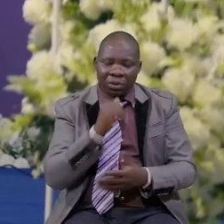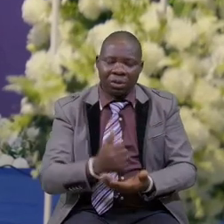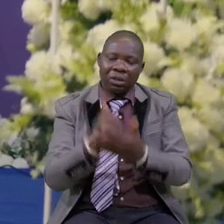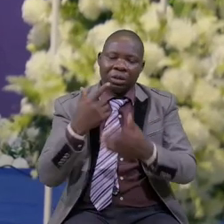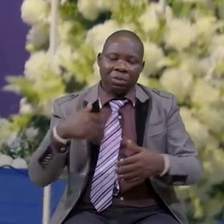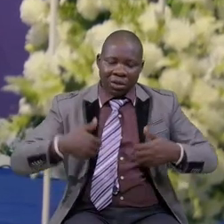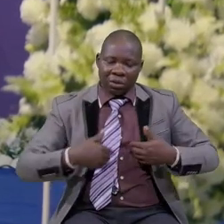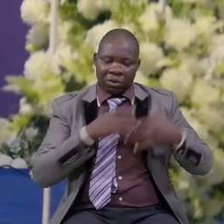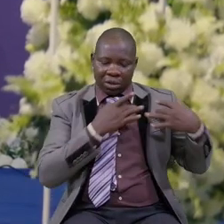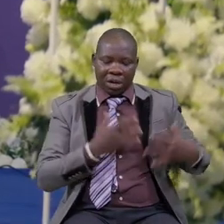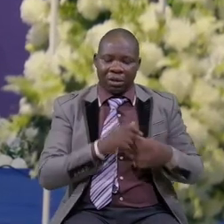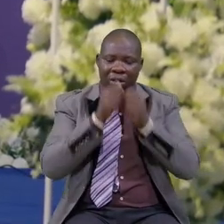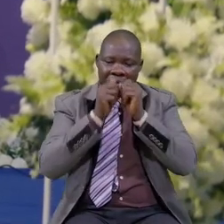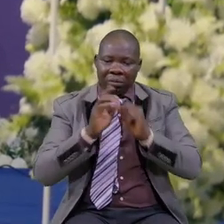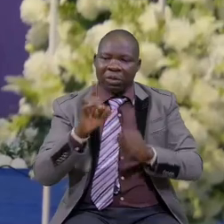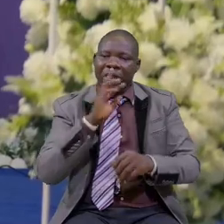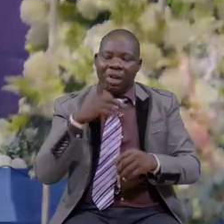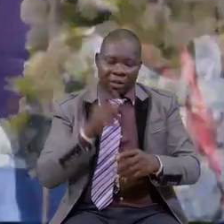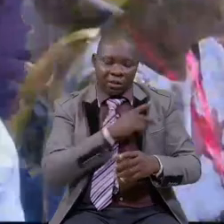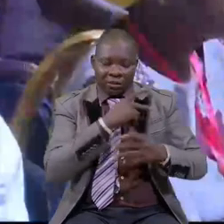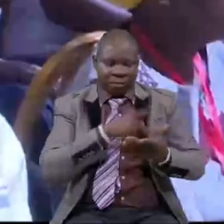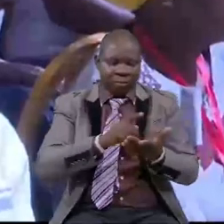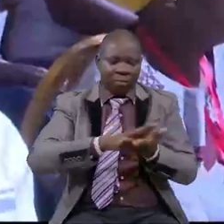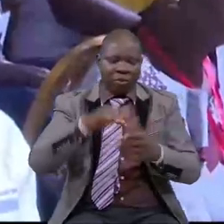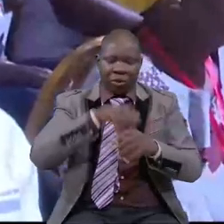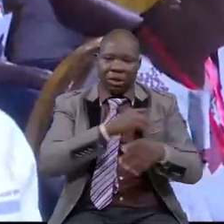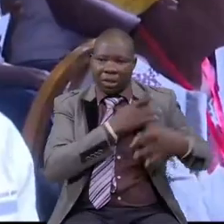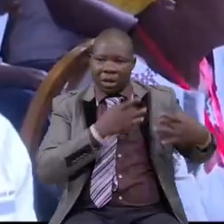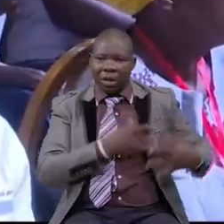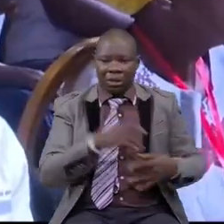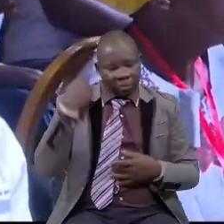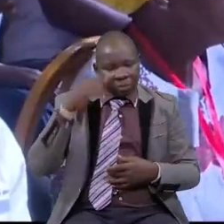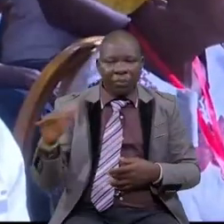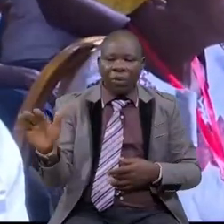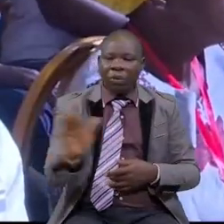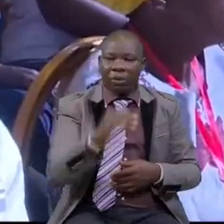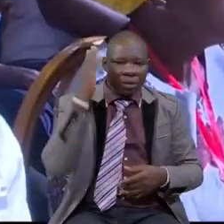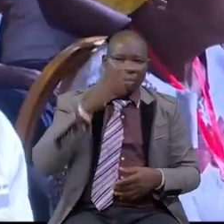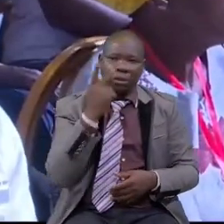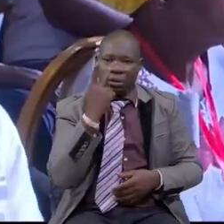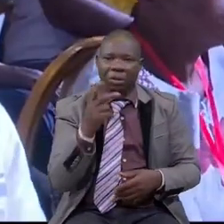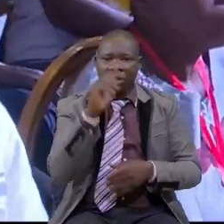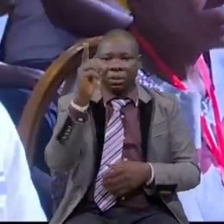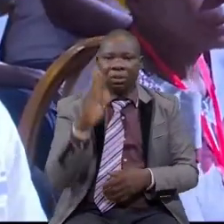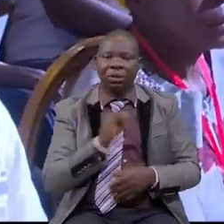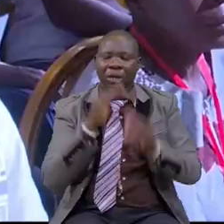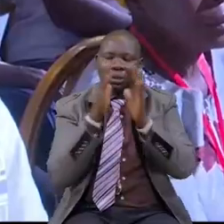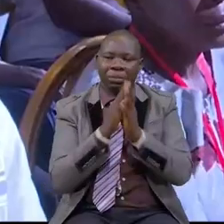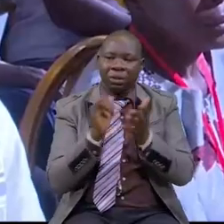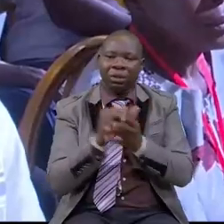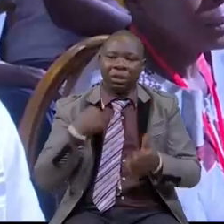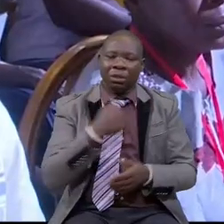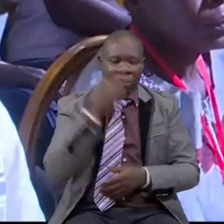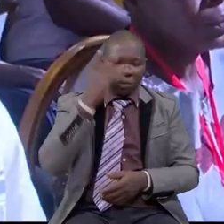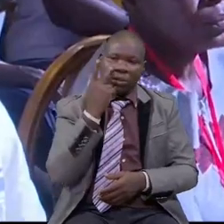heureux, ceux qui ont le cœur pur, car ils verront Dieu. Je prie que nous voyons